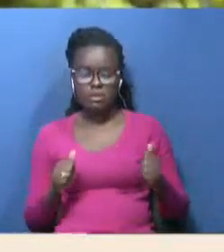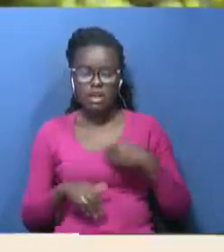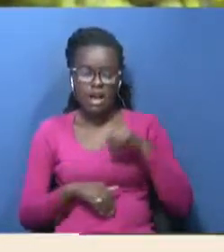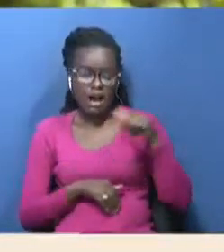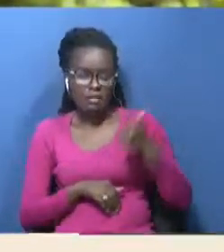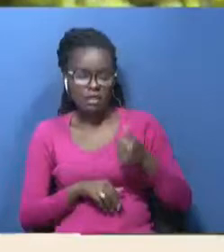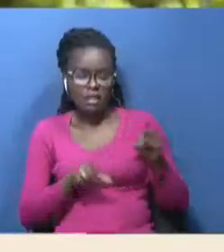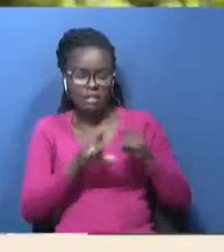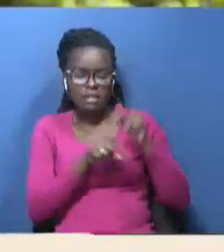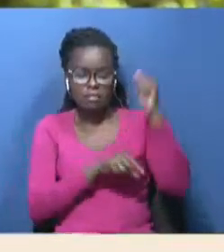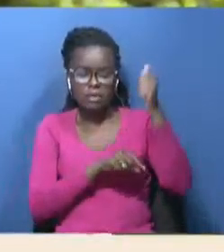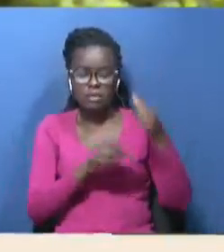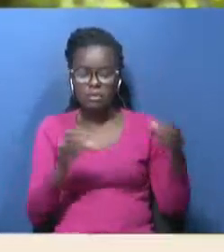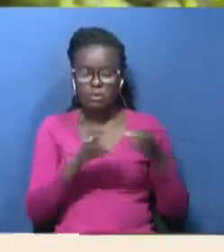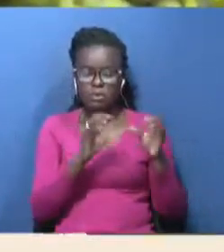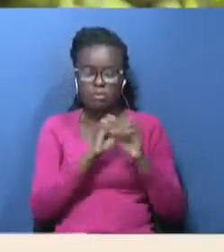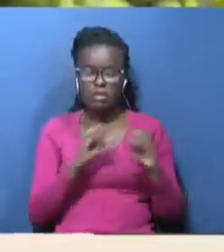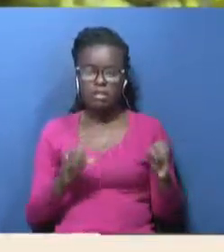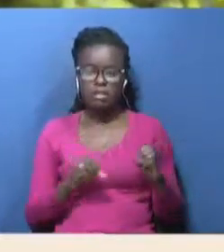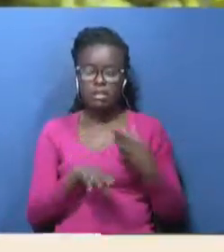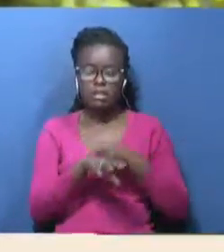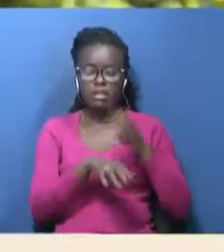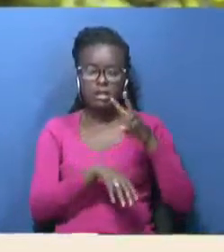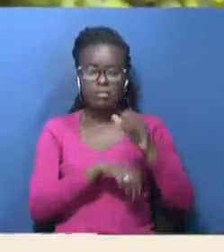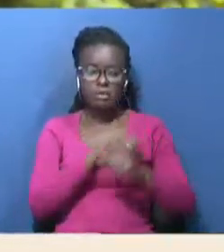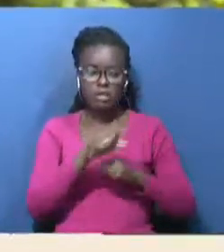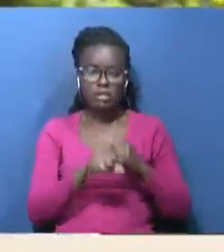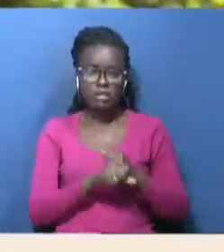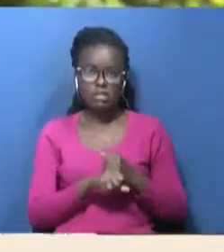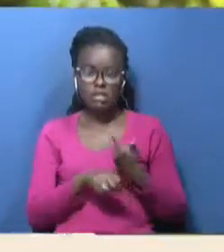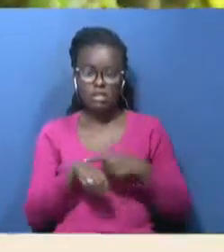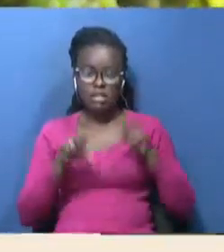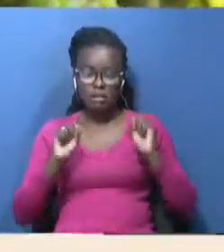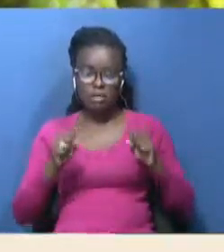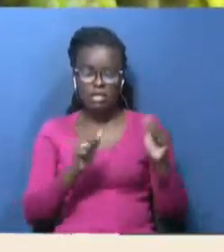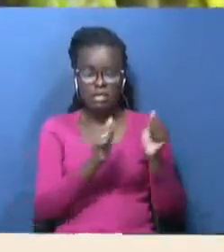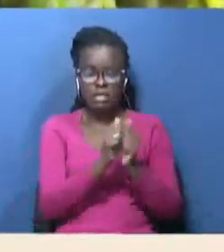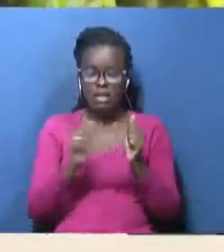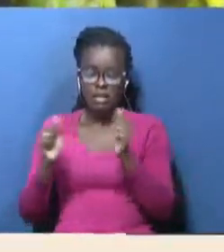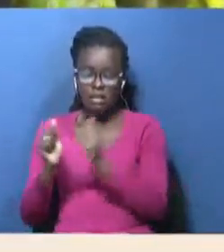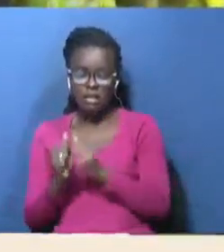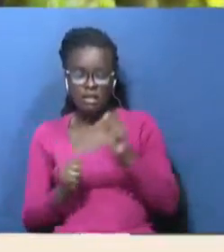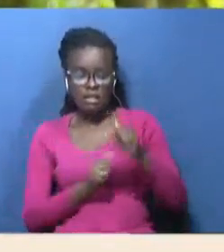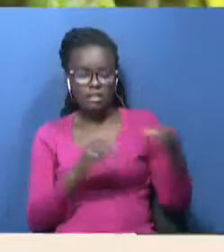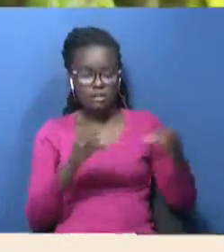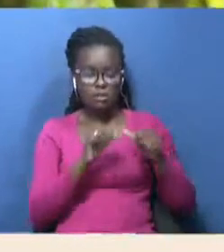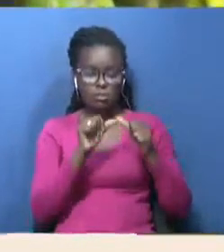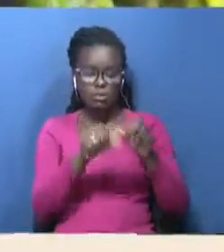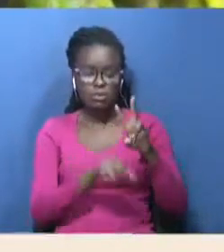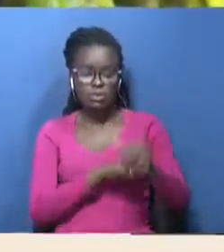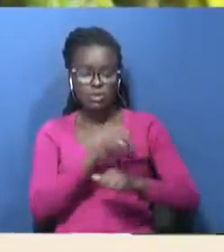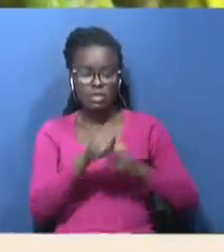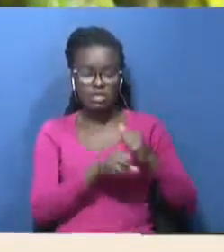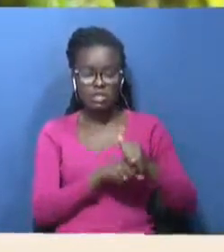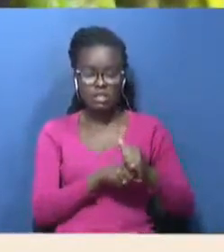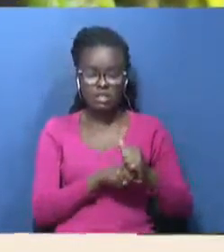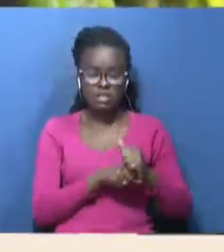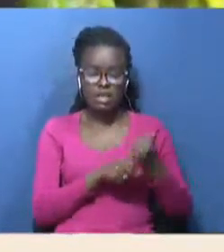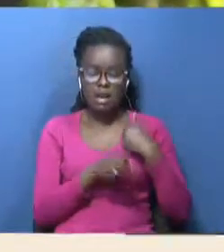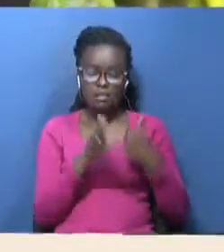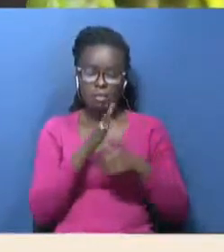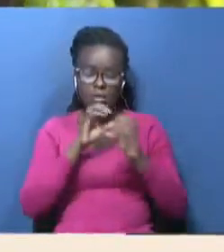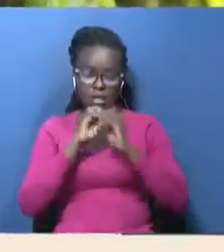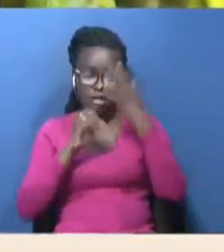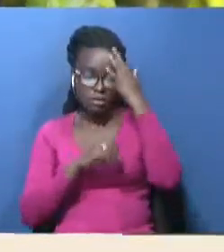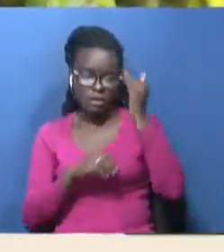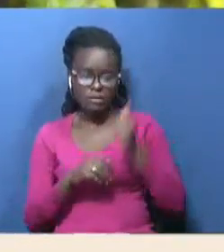kiama kiu for duration of 20 years uria marekanire 10 kiama kiu kingiathie 20 years gitari gaikarirwo ni kingi tondu